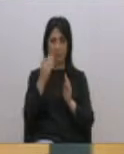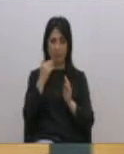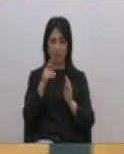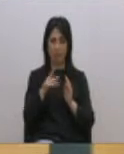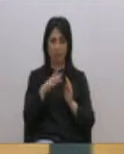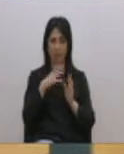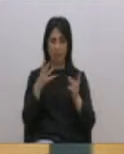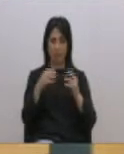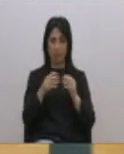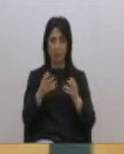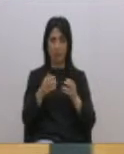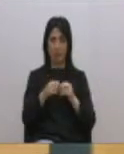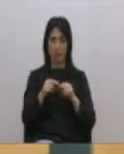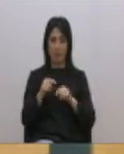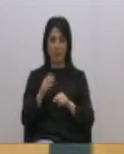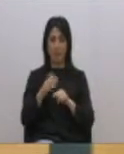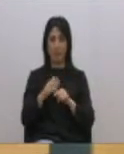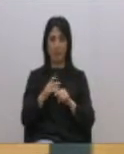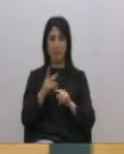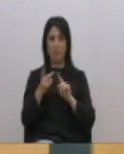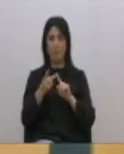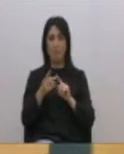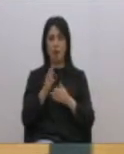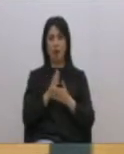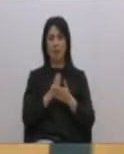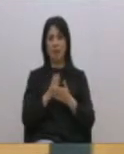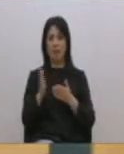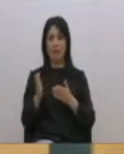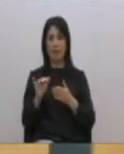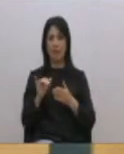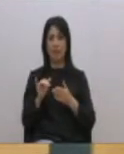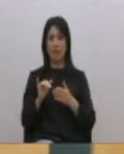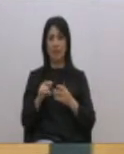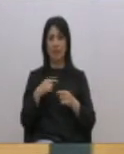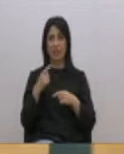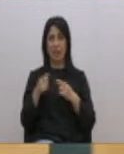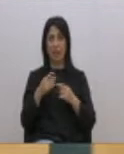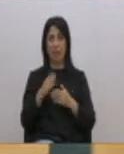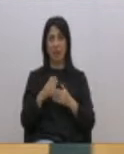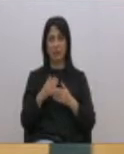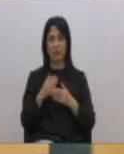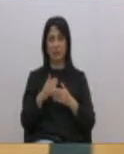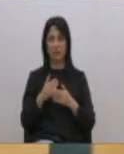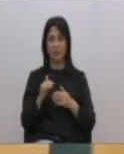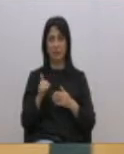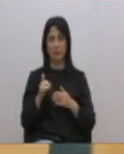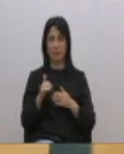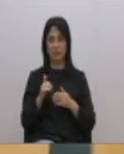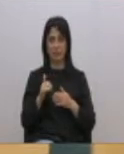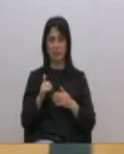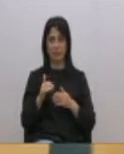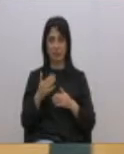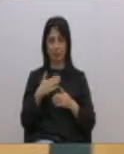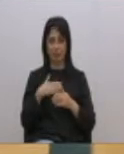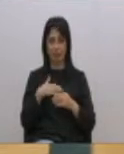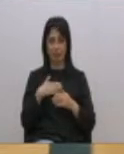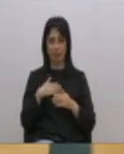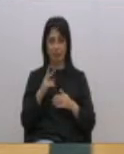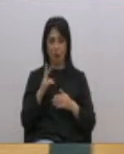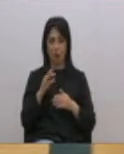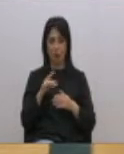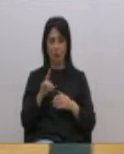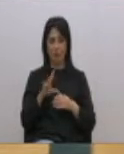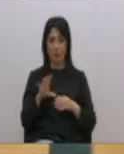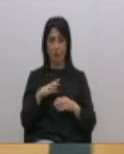el tobliat miuire, esari smeore națiile, sădat să paracăriș. Როგორი თანმიმდევრობით ჩვენი კომიტეტზე